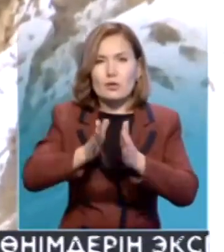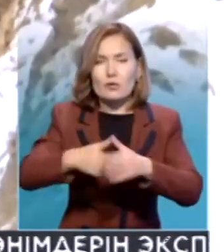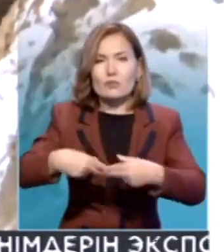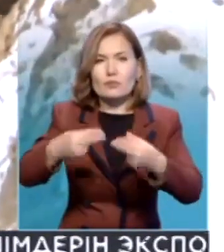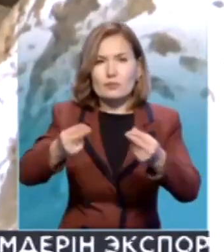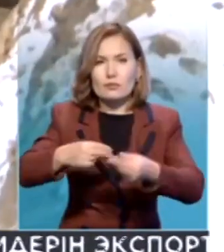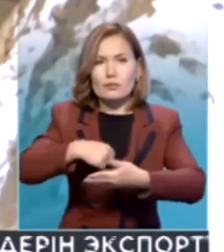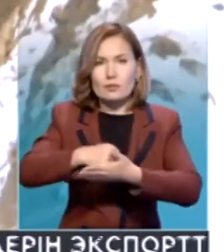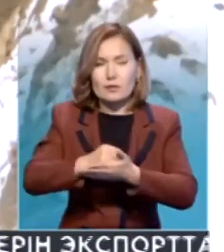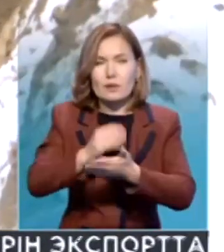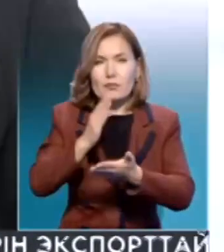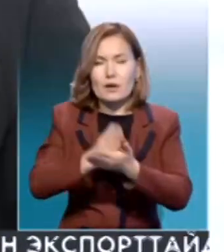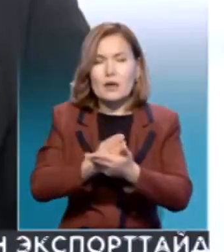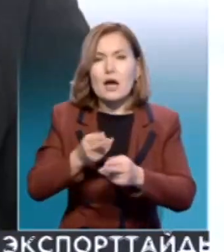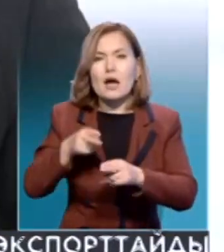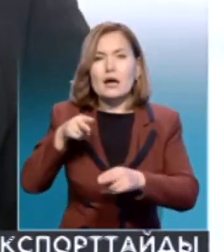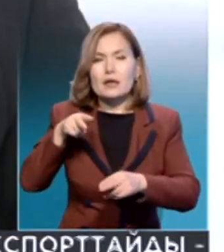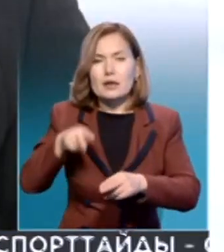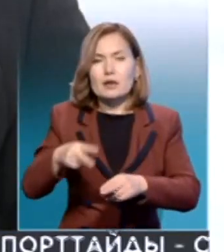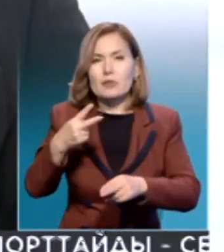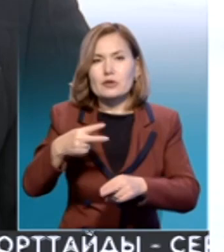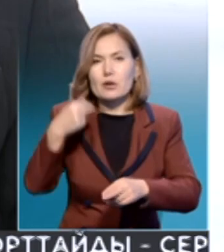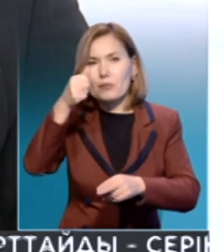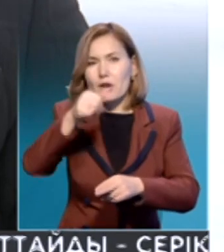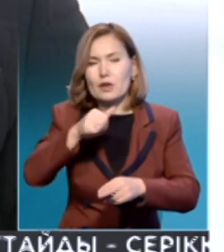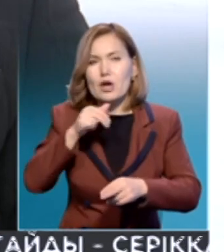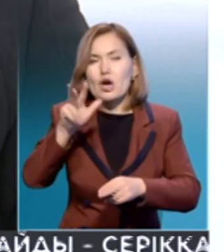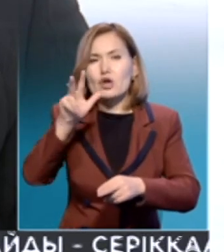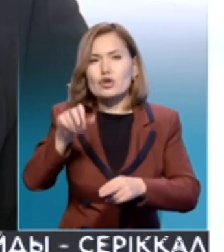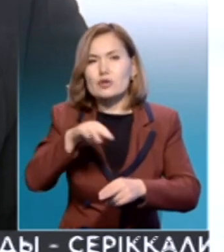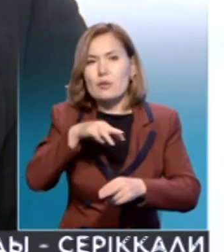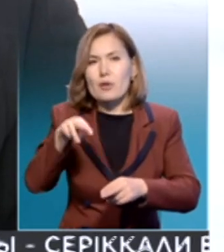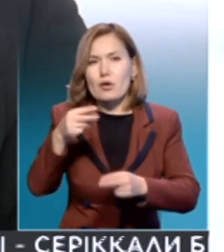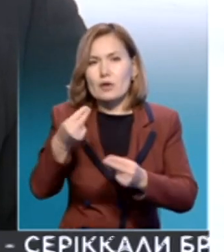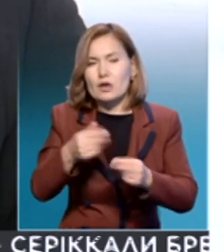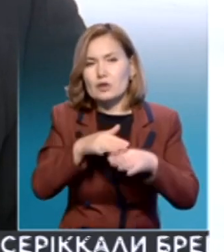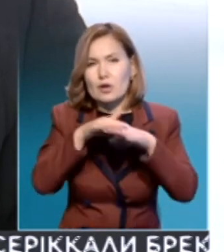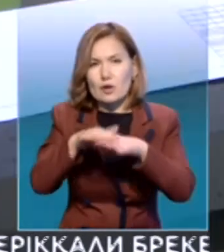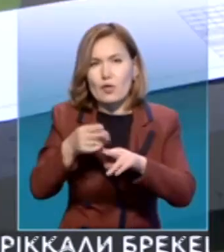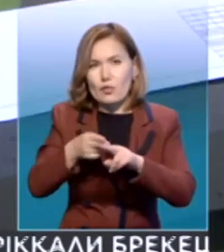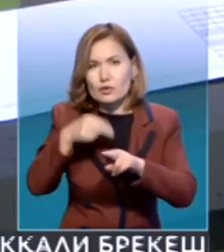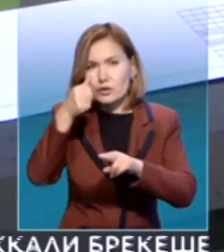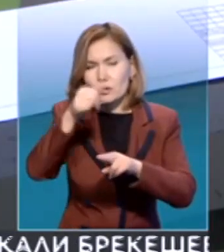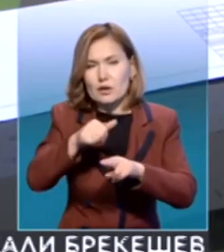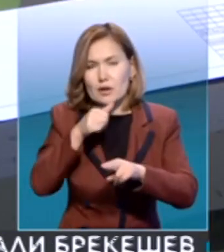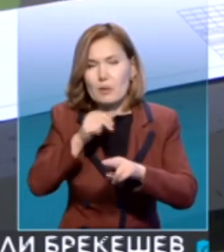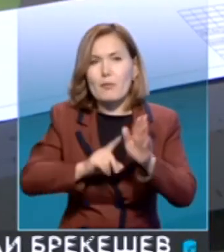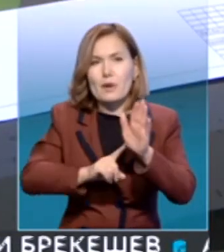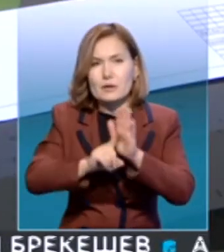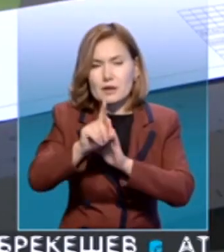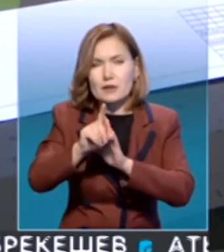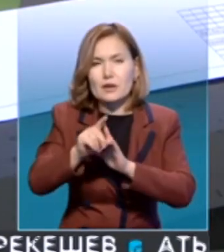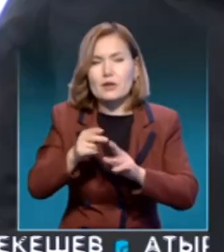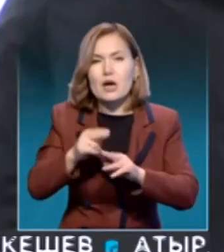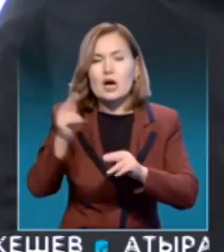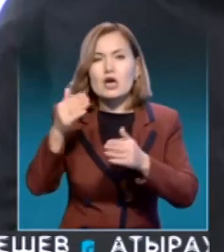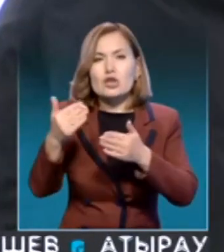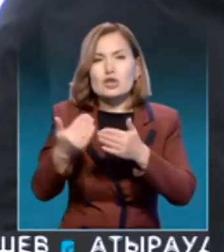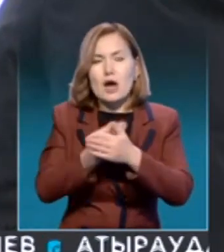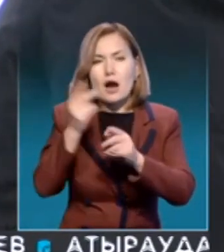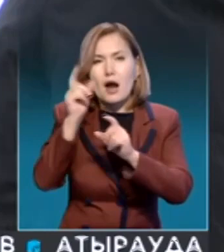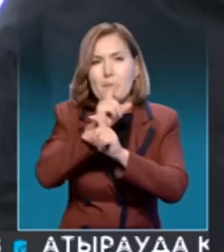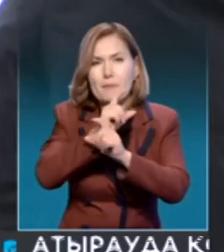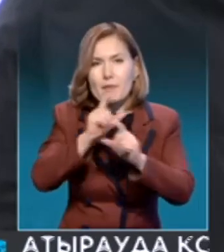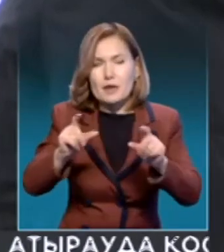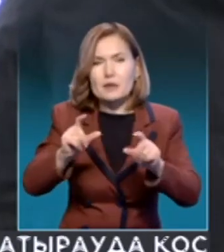бар. Бұл мектеп 2022 жылға 300 миллиондай бөлініп отыр. Осылға. Жаңа білім ошағы бой көтергенше ескі ғимарат